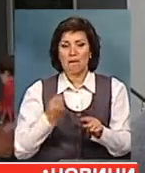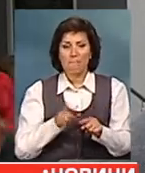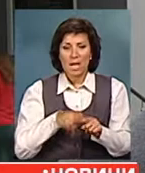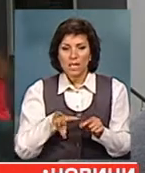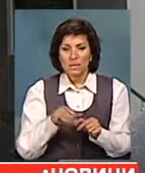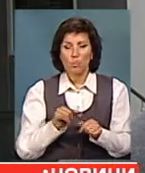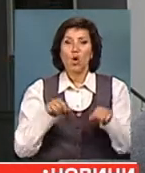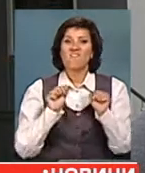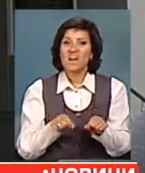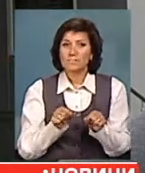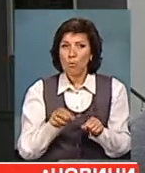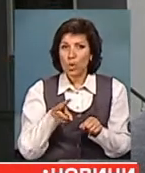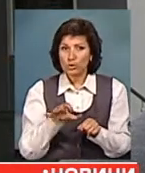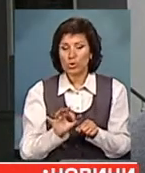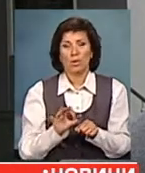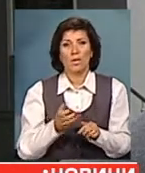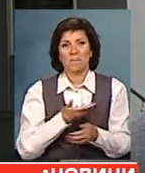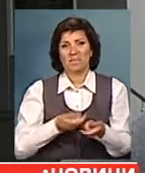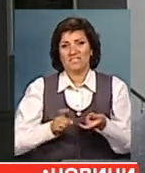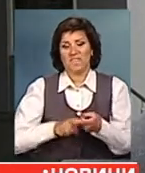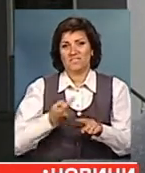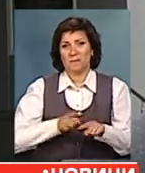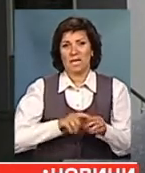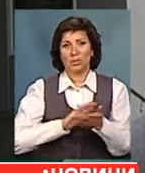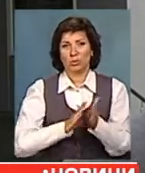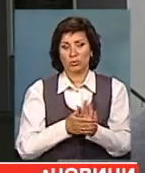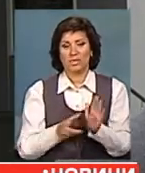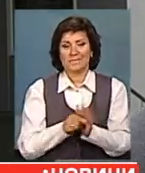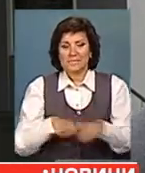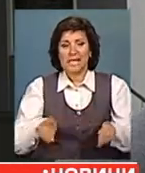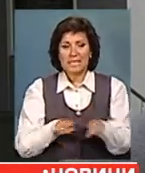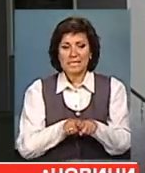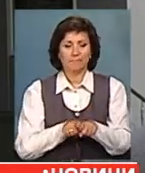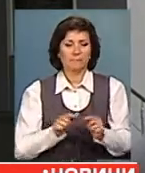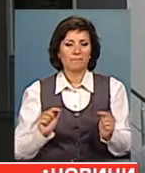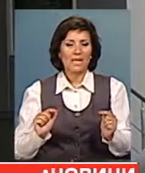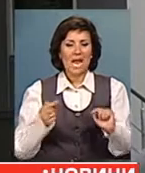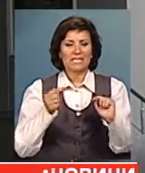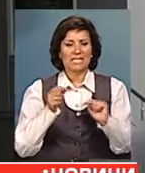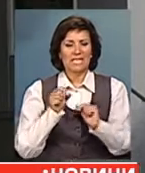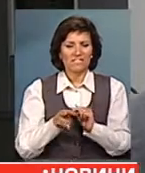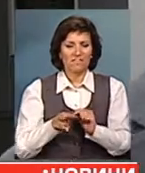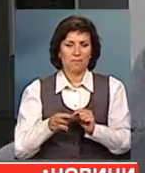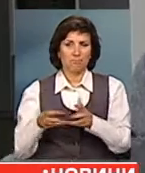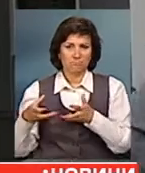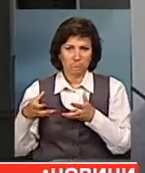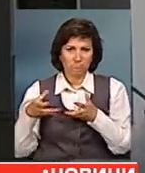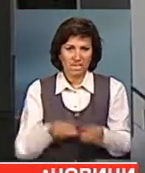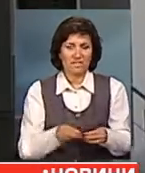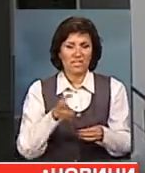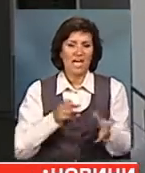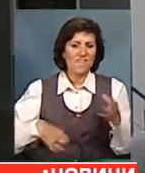Поэтому, возможно, мы связываем эту ситуацию с таким вот альтернативным давлением